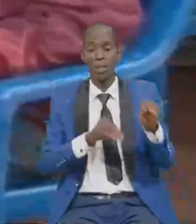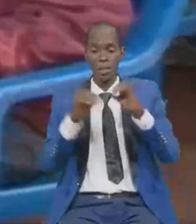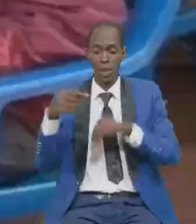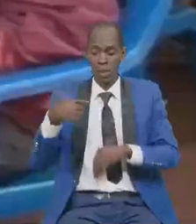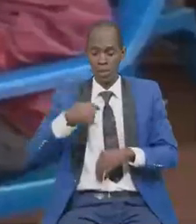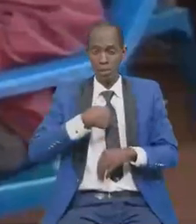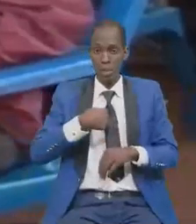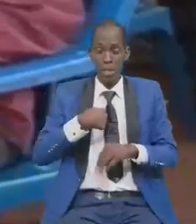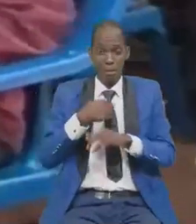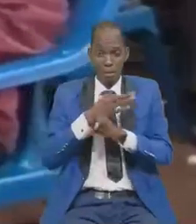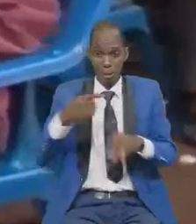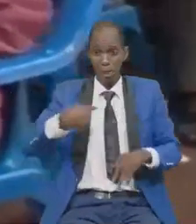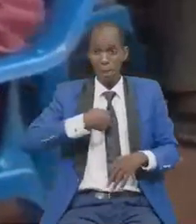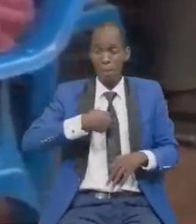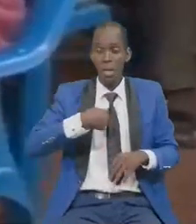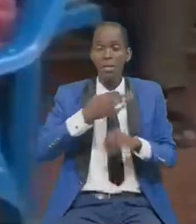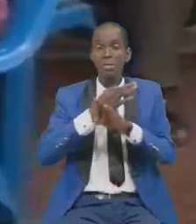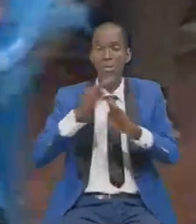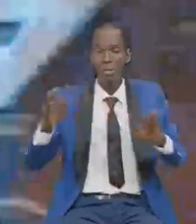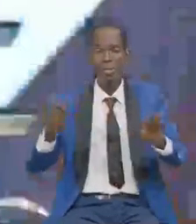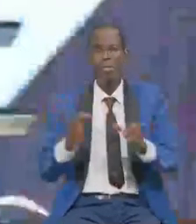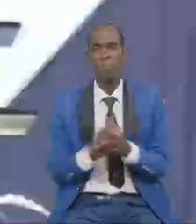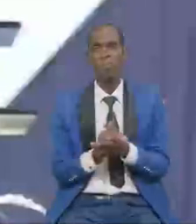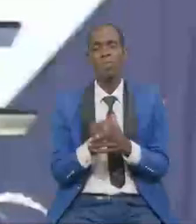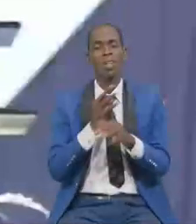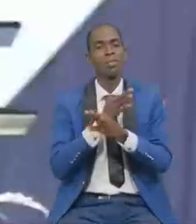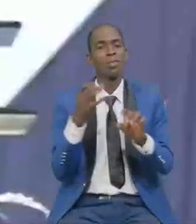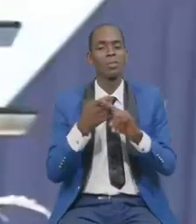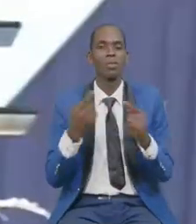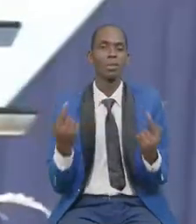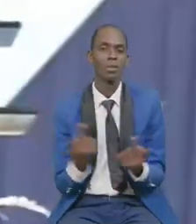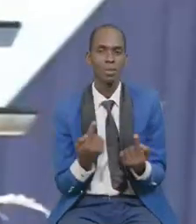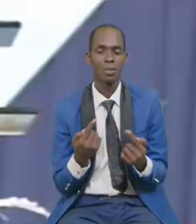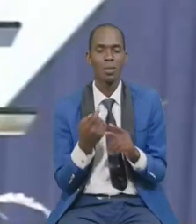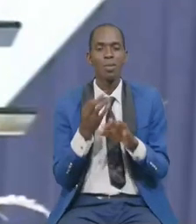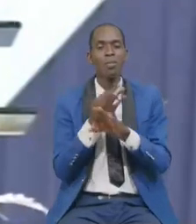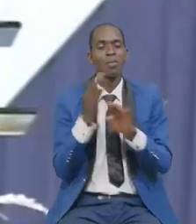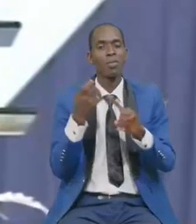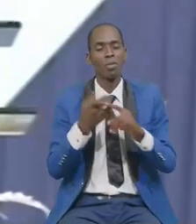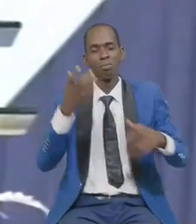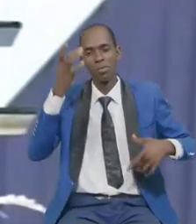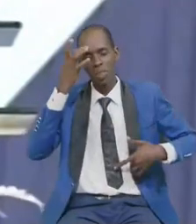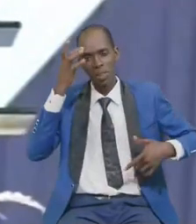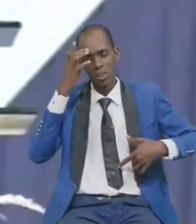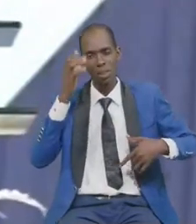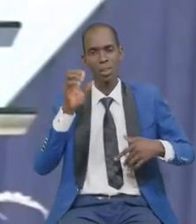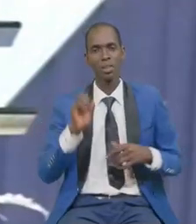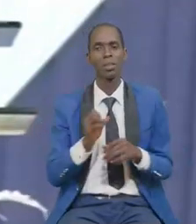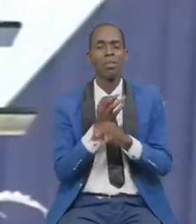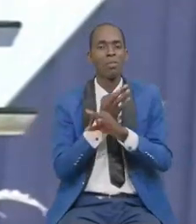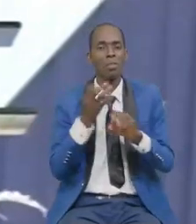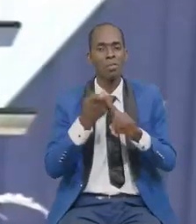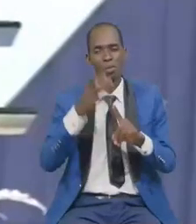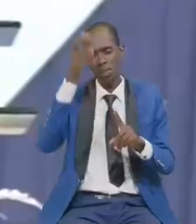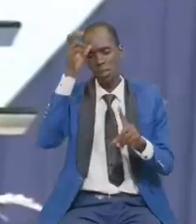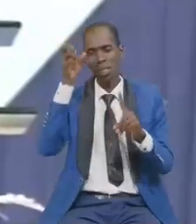Il m'a franchi. Affranchi du péché. Affranchi de la maladie. Affranchi de les attaques